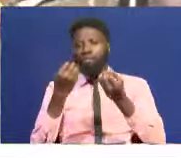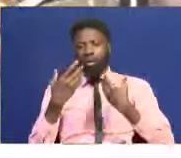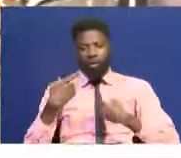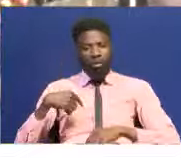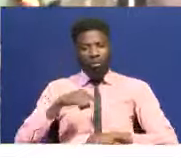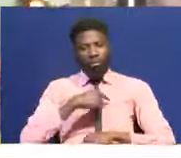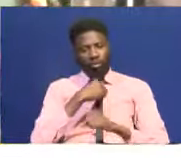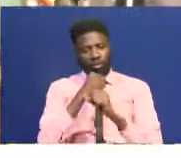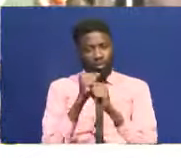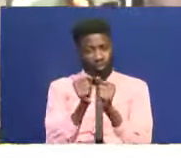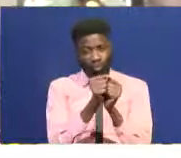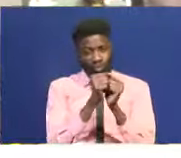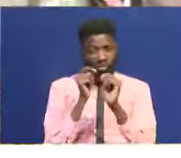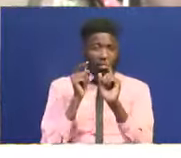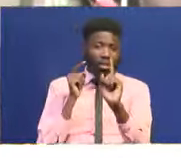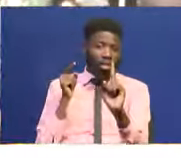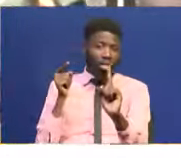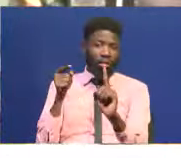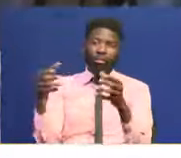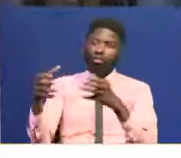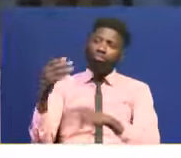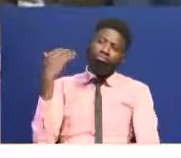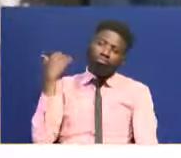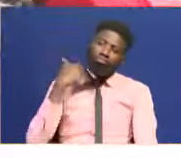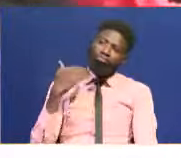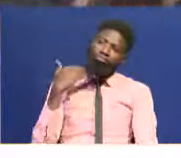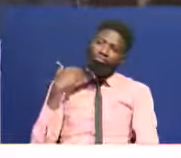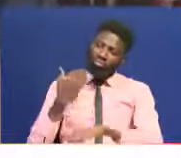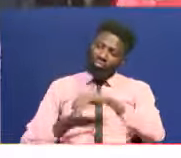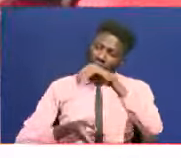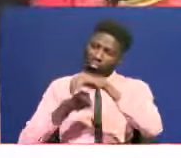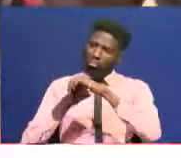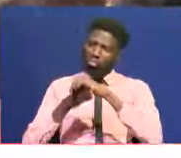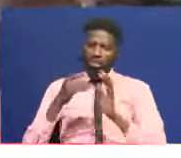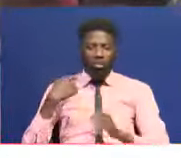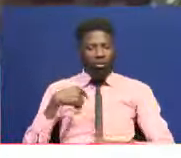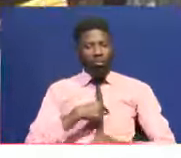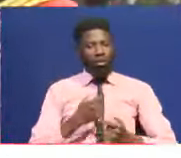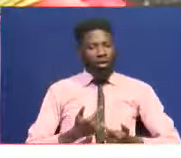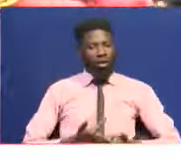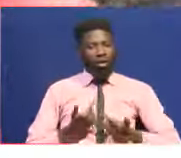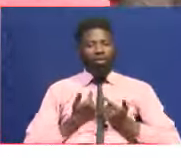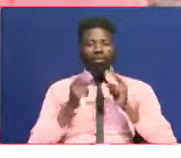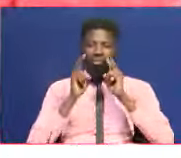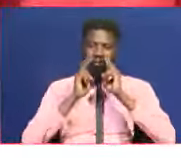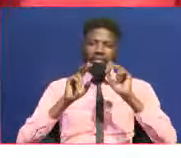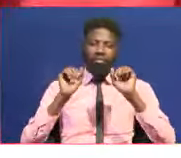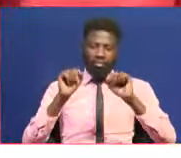tutashirikiana tuwaondoe ili tuweze kuwa na amani.